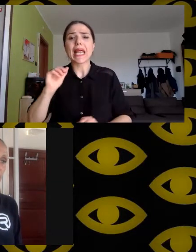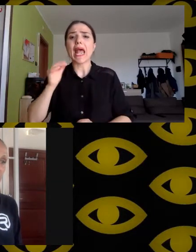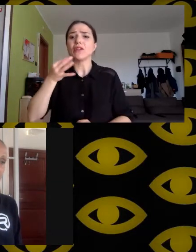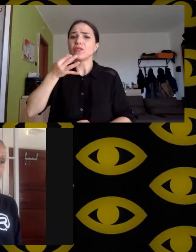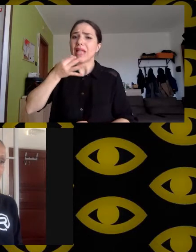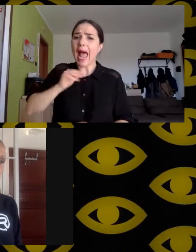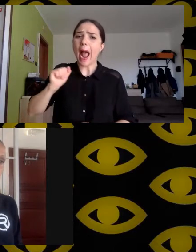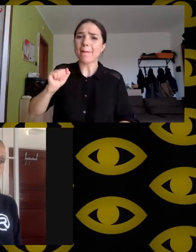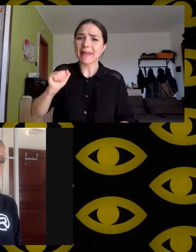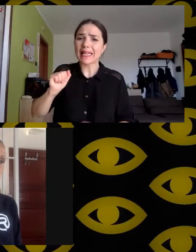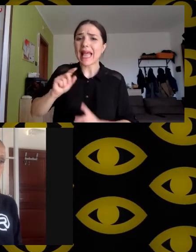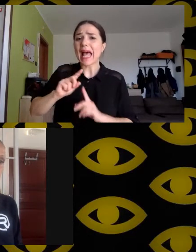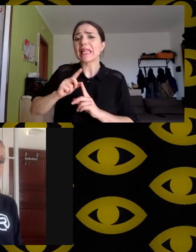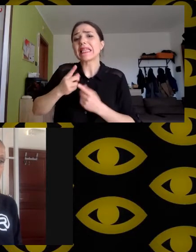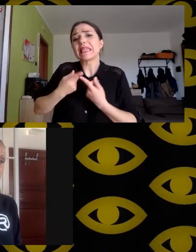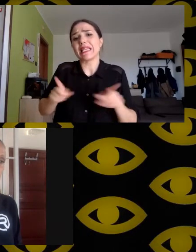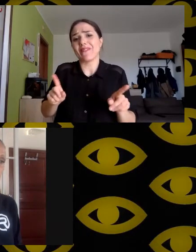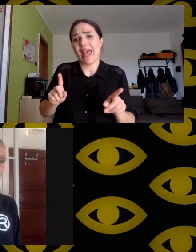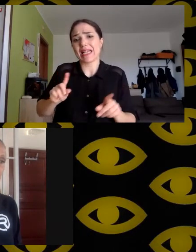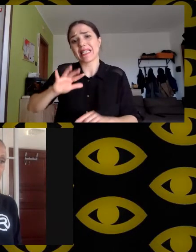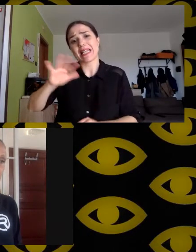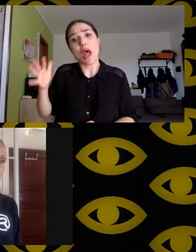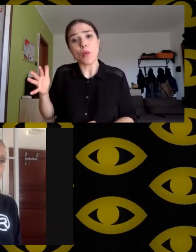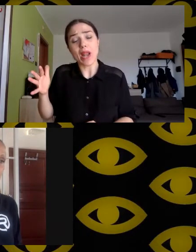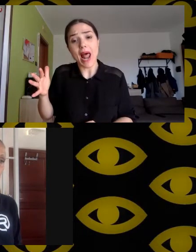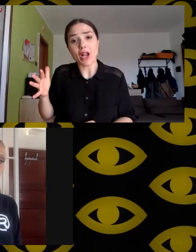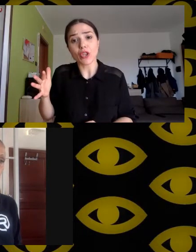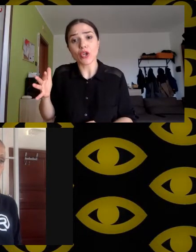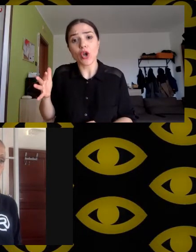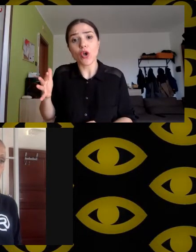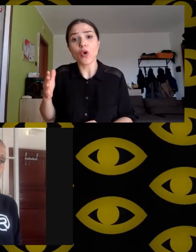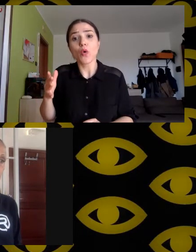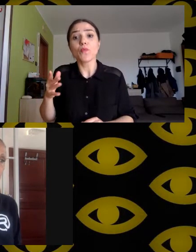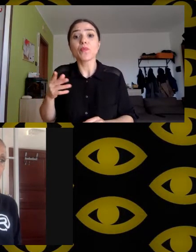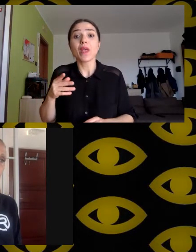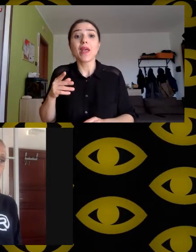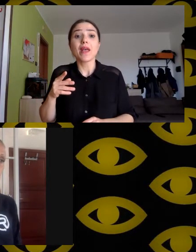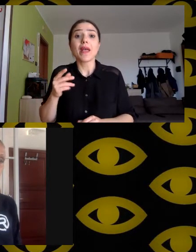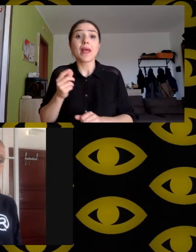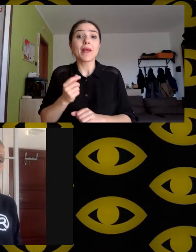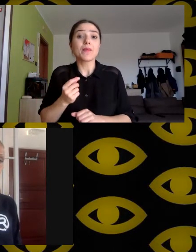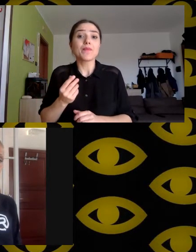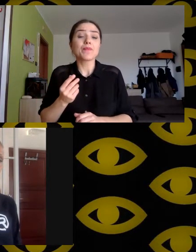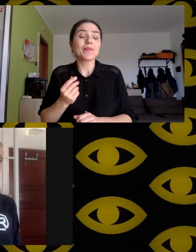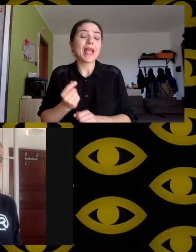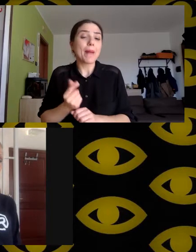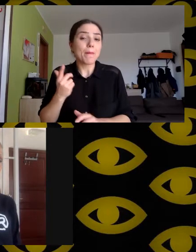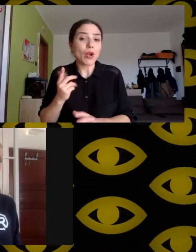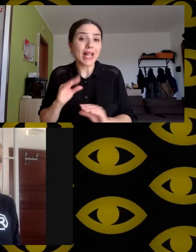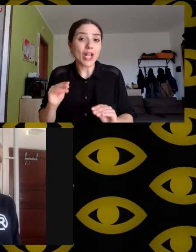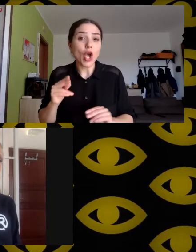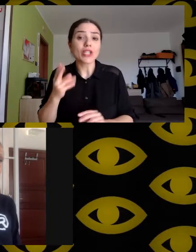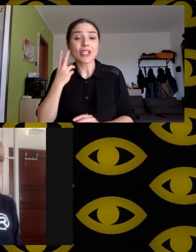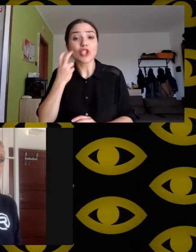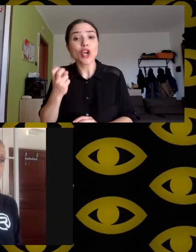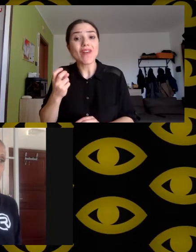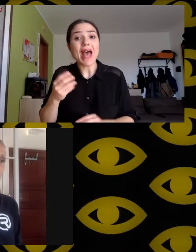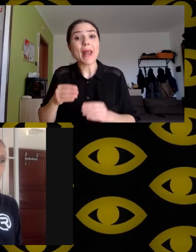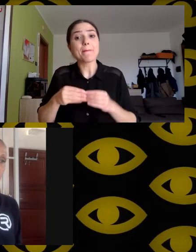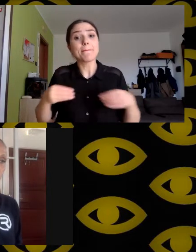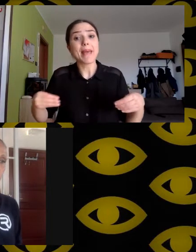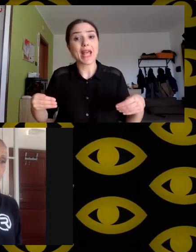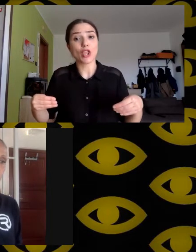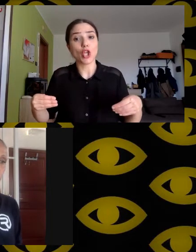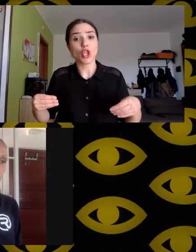altro, ed è chiaro che tutto sta nel trovare il metodo più confortevole per noi. Per qualcuno, nel nostro caso, sarà il